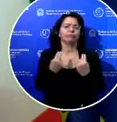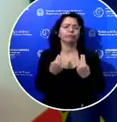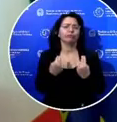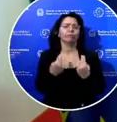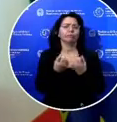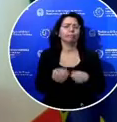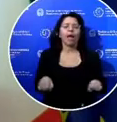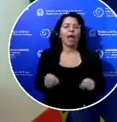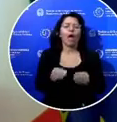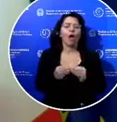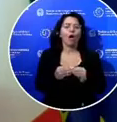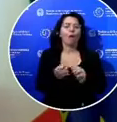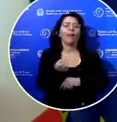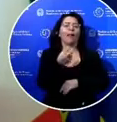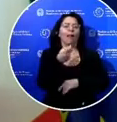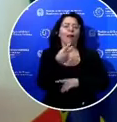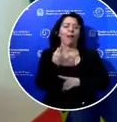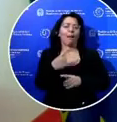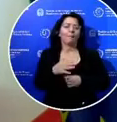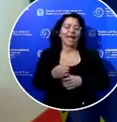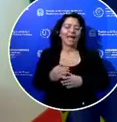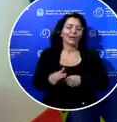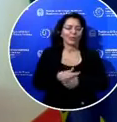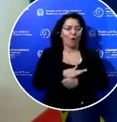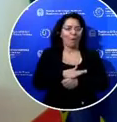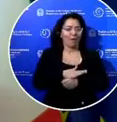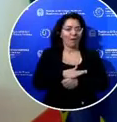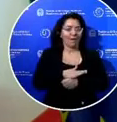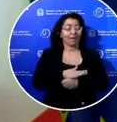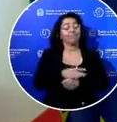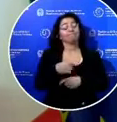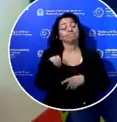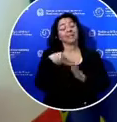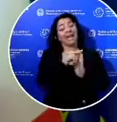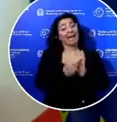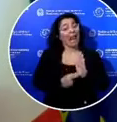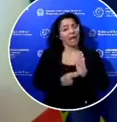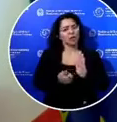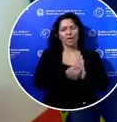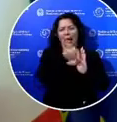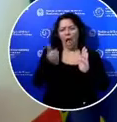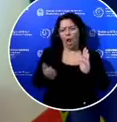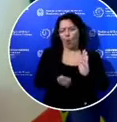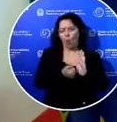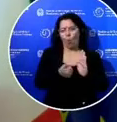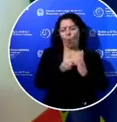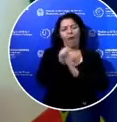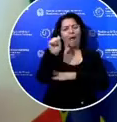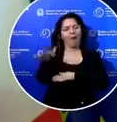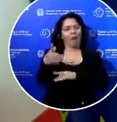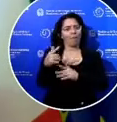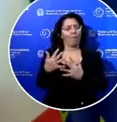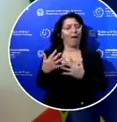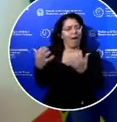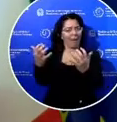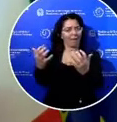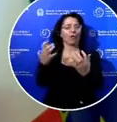questo. Nella relazione annuale al Parlamento che è stata effettuata sullo stato